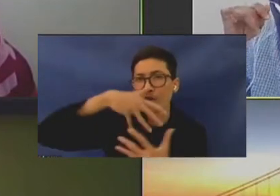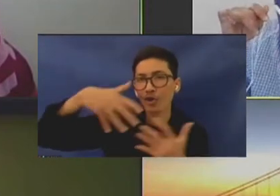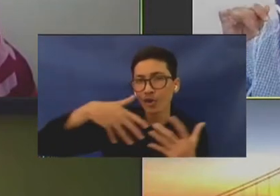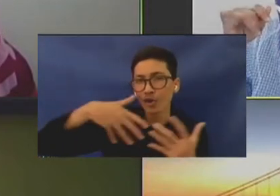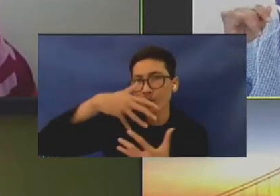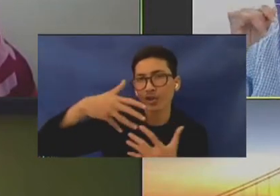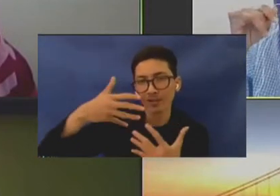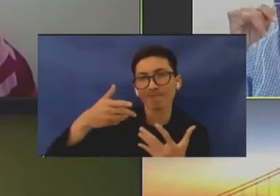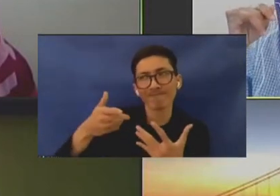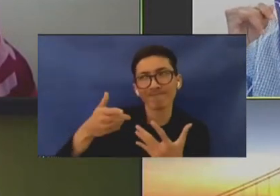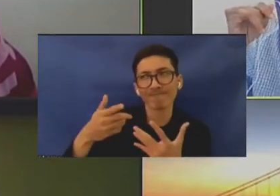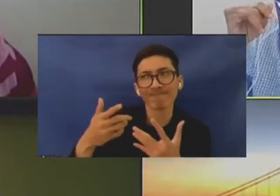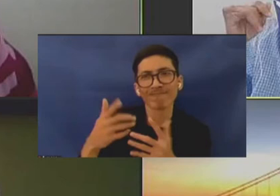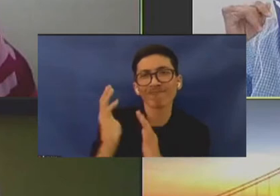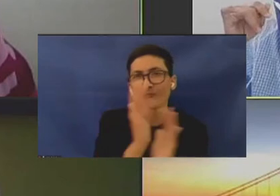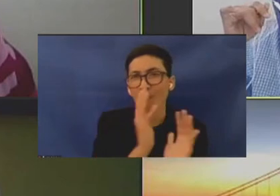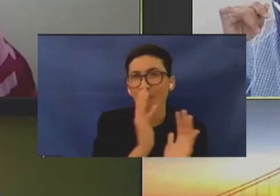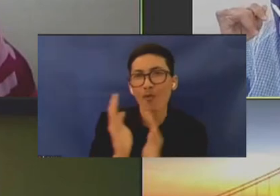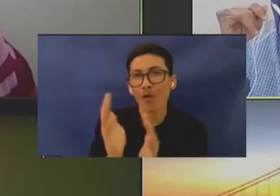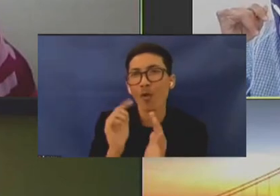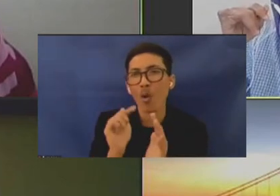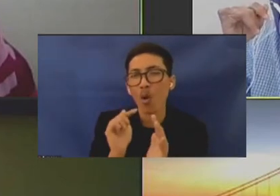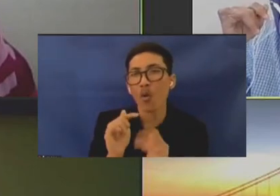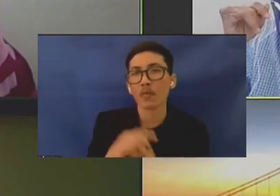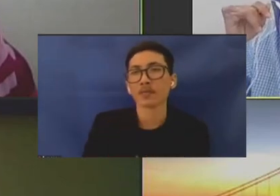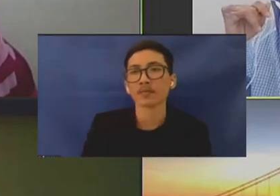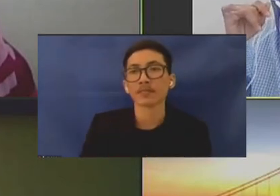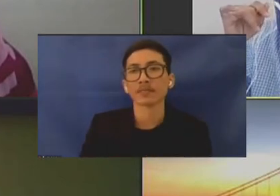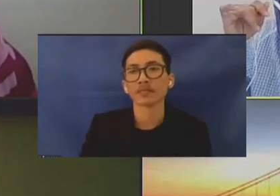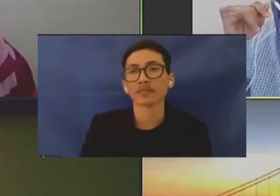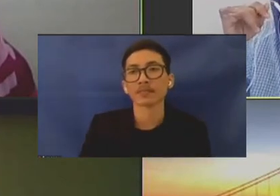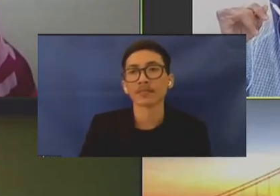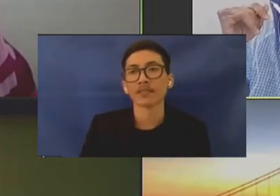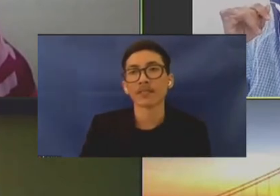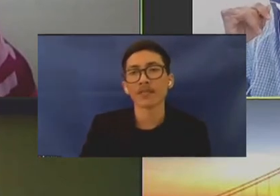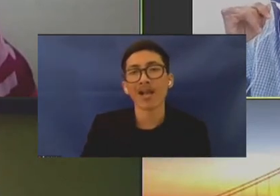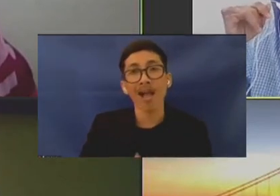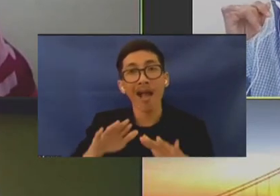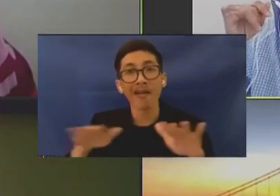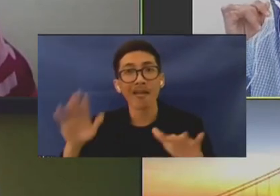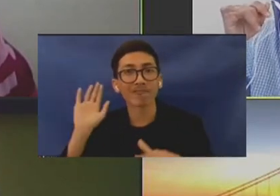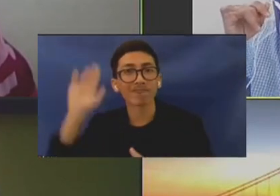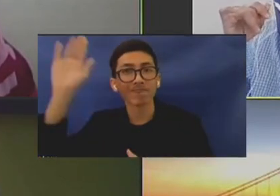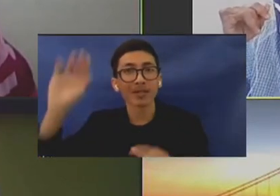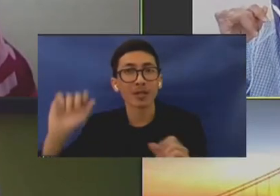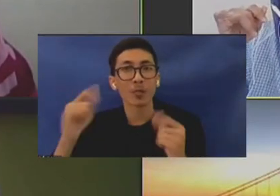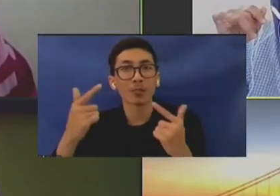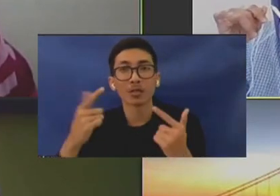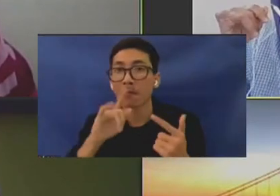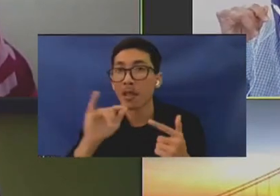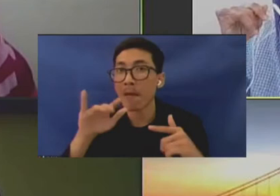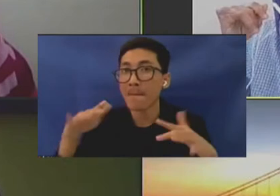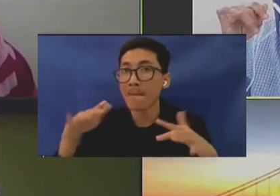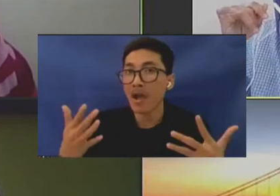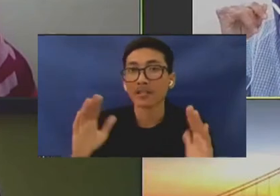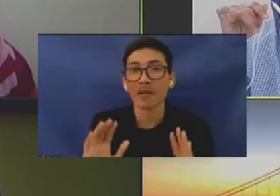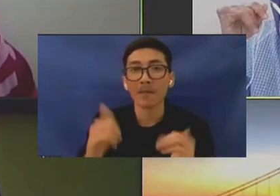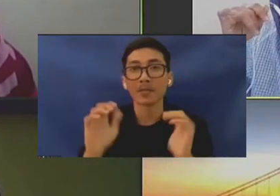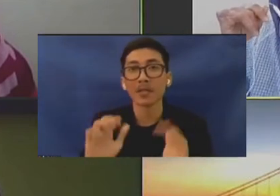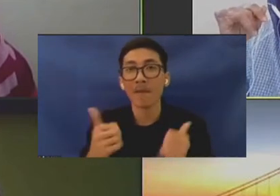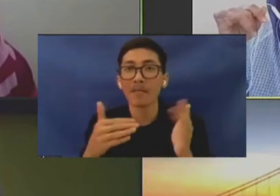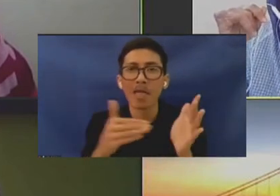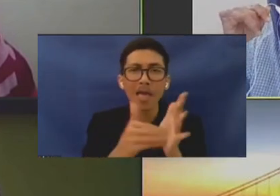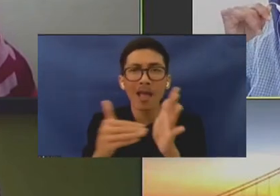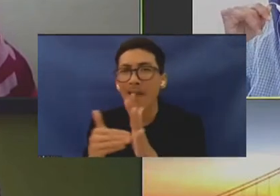big picture gitu, oh anak aku tuh bakal seperti apa hidupnya gitu, apa yang aku harus persiapkan gitu, tantangan-tantangan mereka tuh apa. Kita